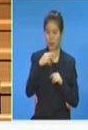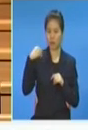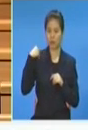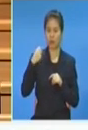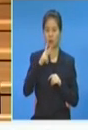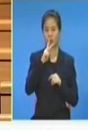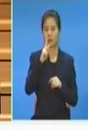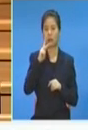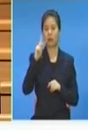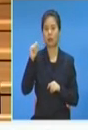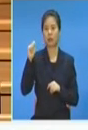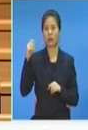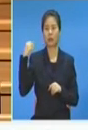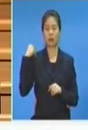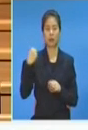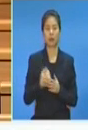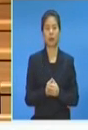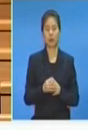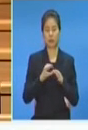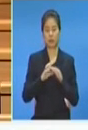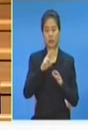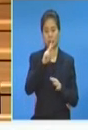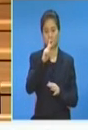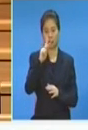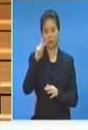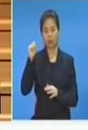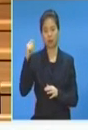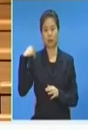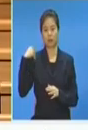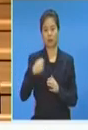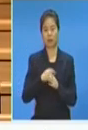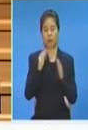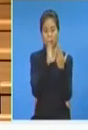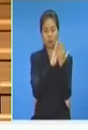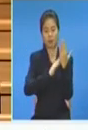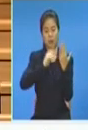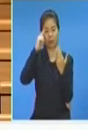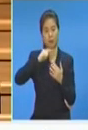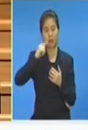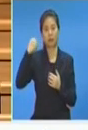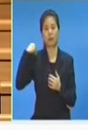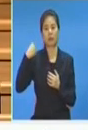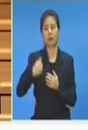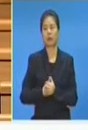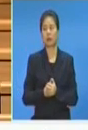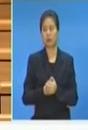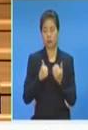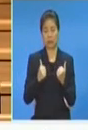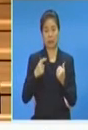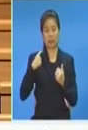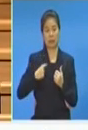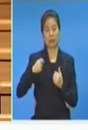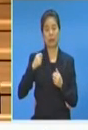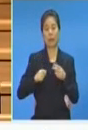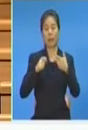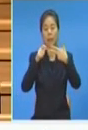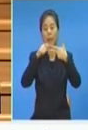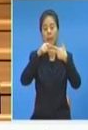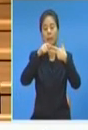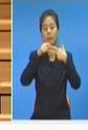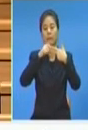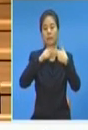คดีเครื่องจับเท็จผมทำเป็นคดีแรกของประเทศนี้ฮะและเป็นมรรคเป็นผลจนกระทั่งถึงศาลฎีกาครับคดีที่หม่อมชล